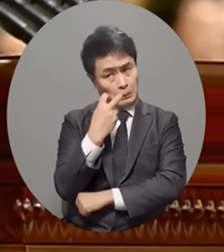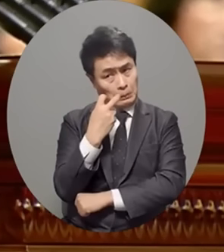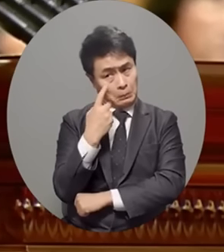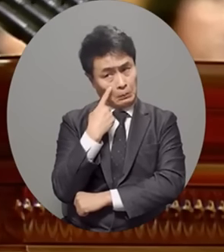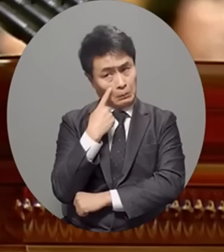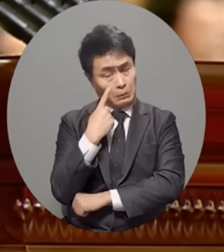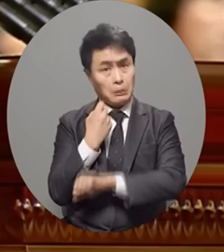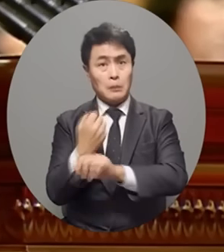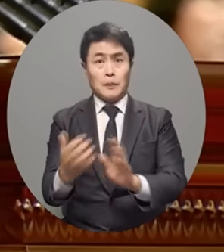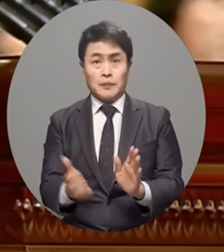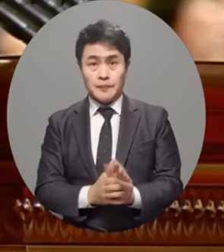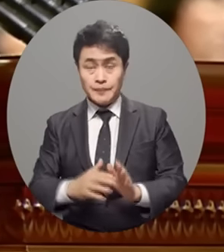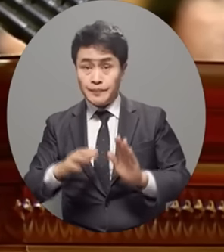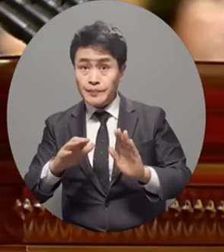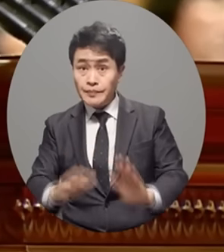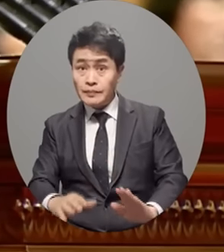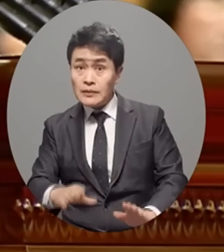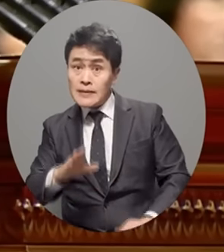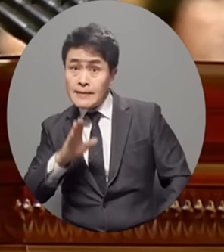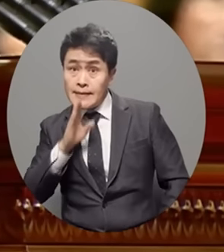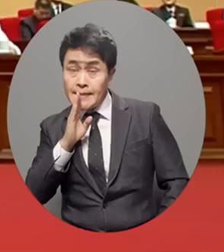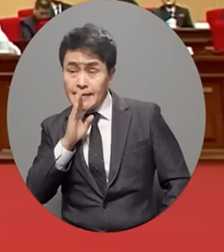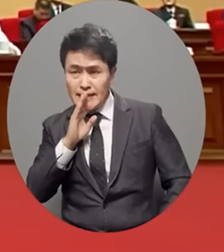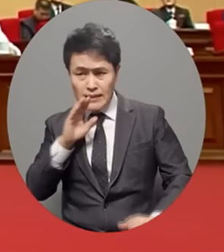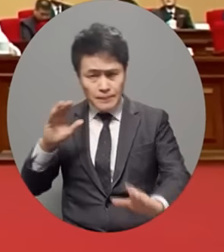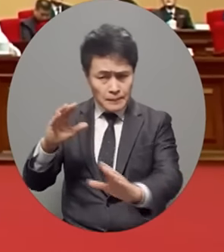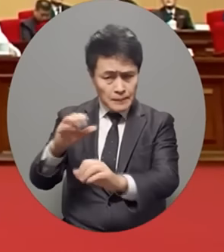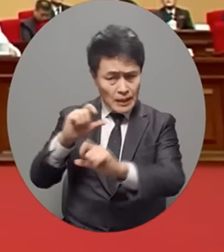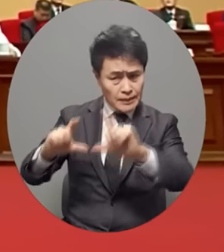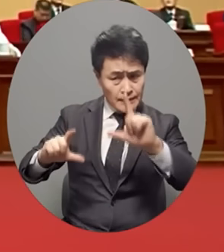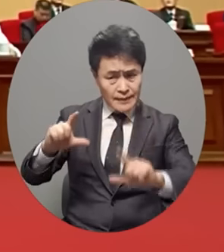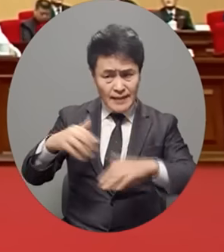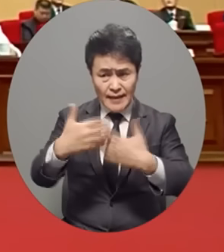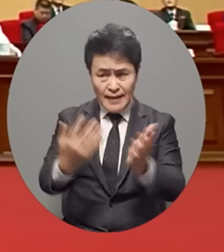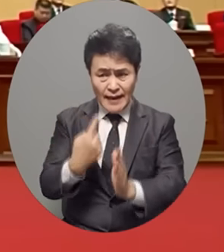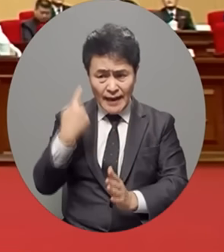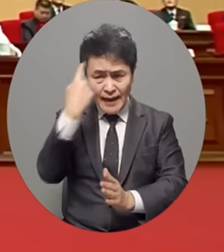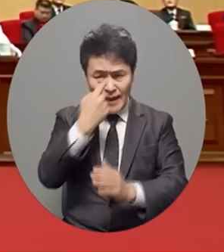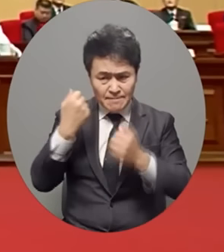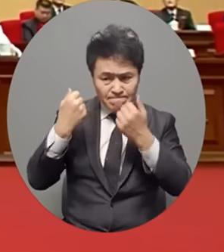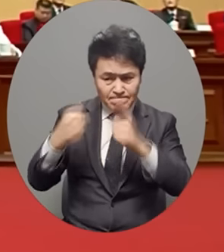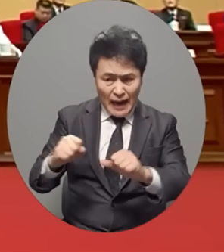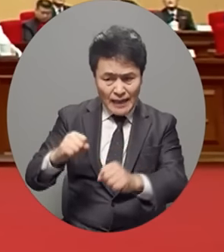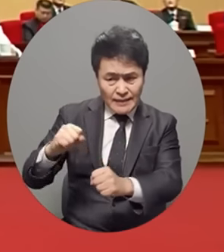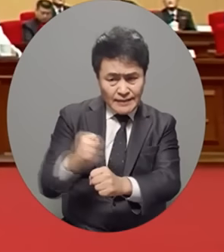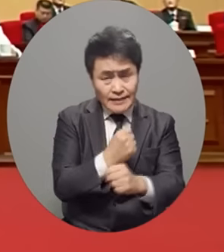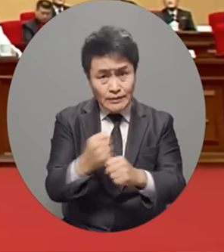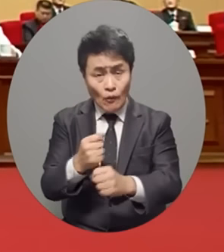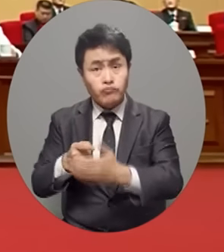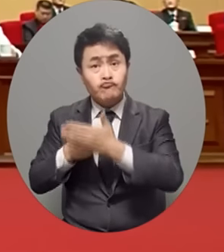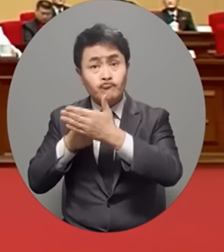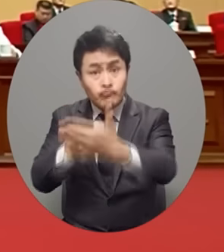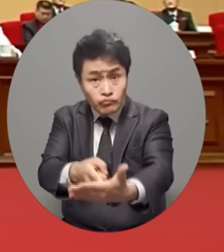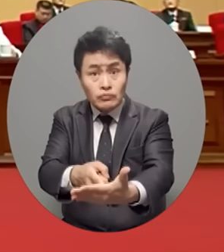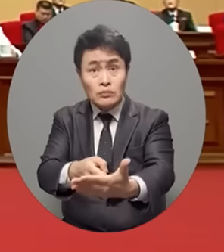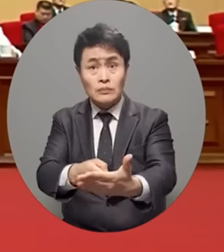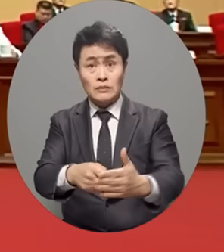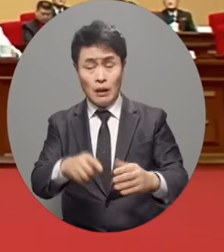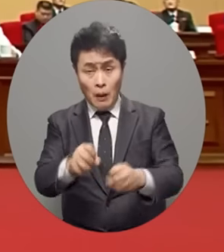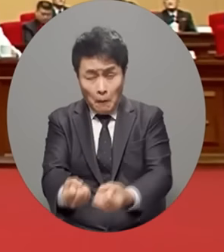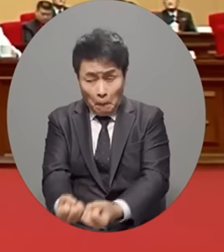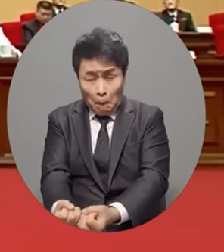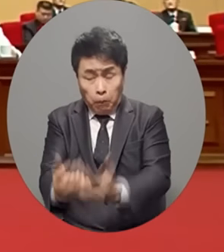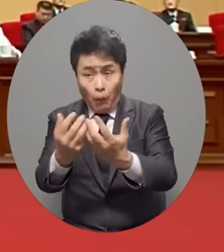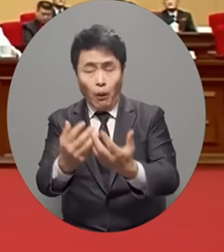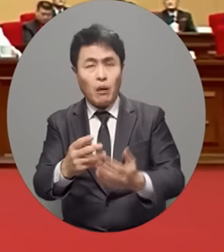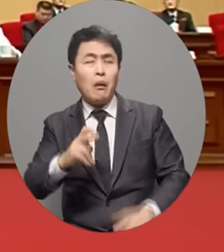밝혔습니다. 이어 실지 탐지 능력을 떠보고 개망신을 주기 위해 기만 작전을 진행했다며 폭약 소리를